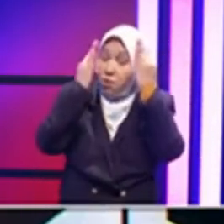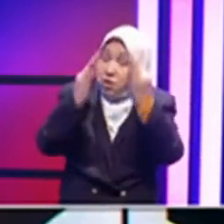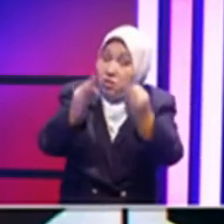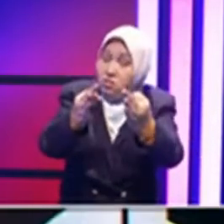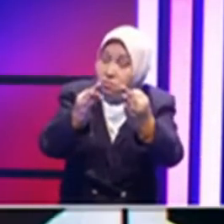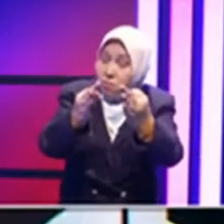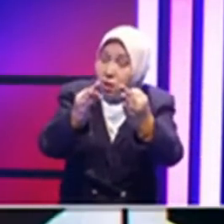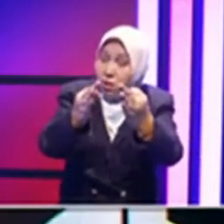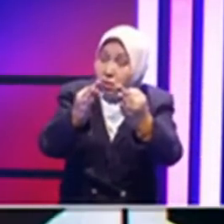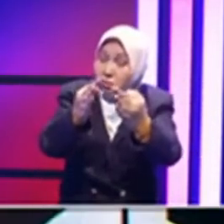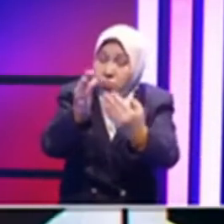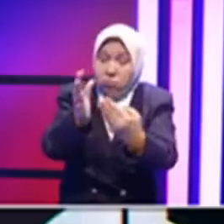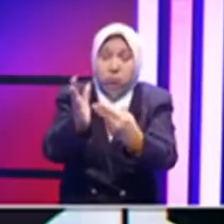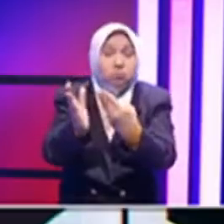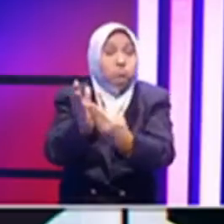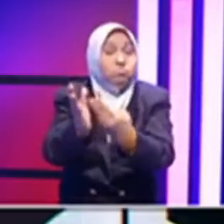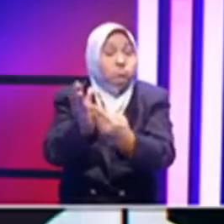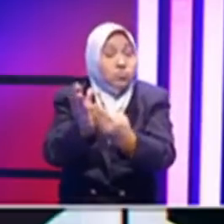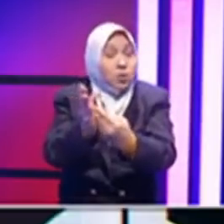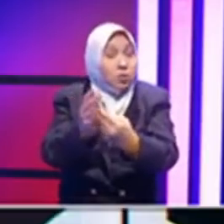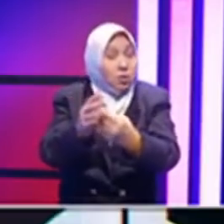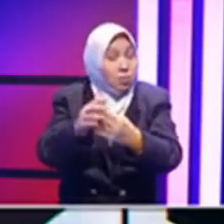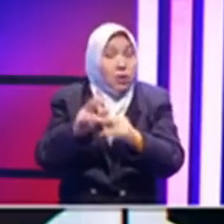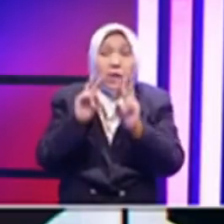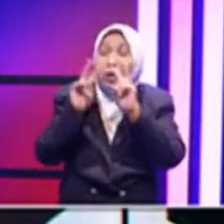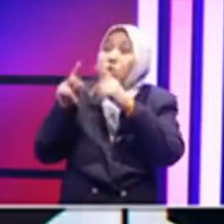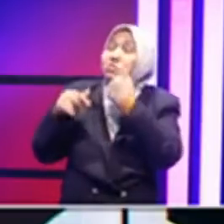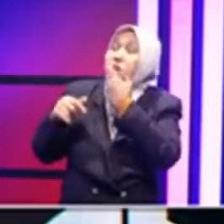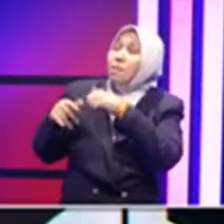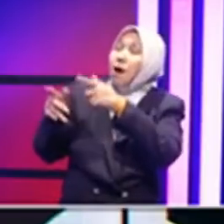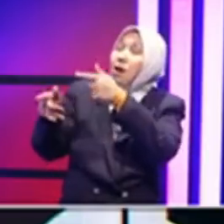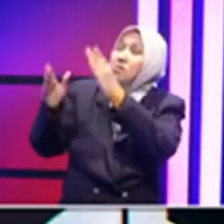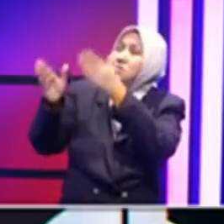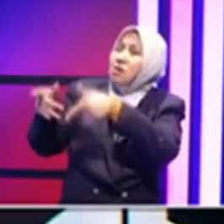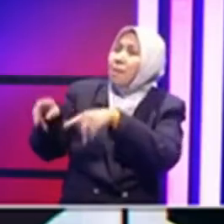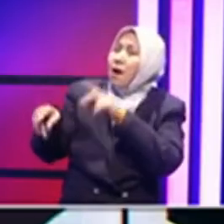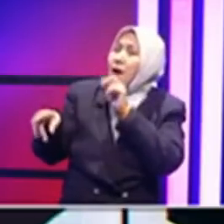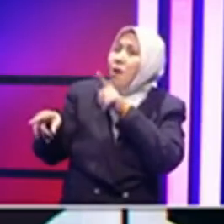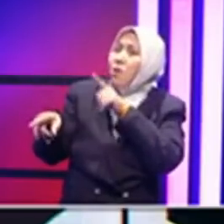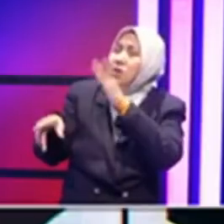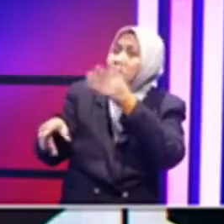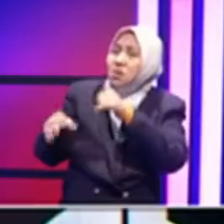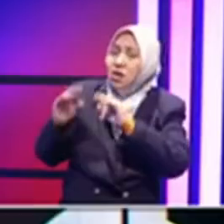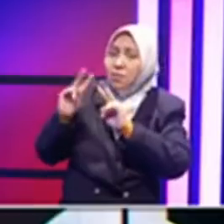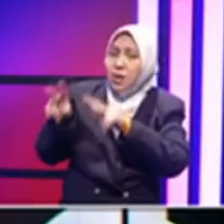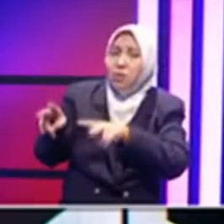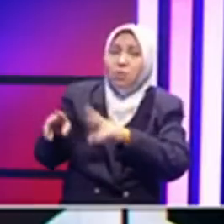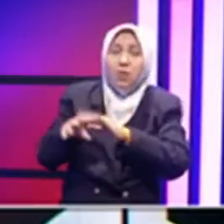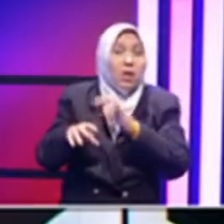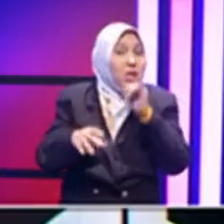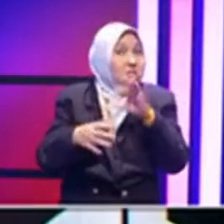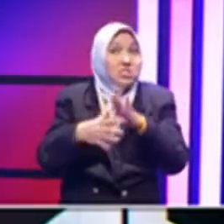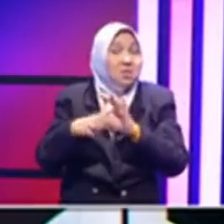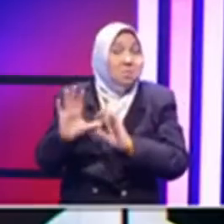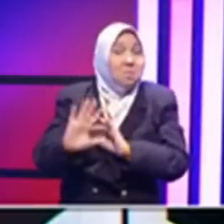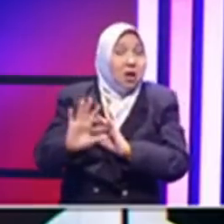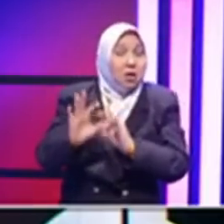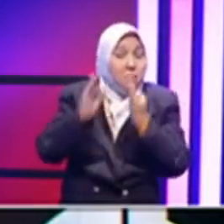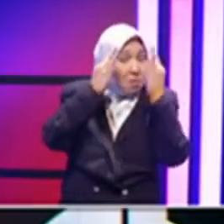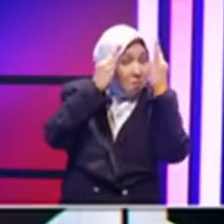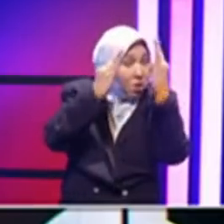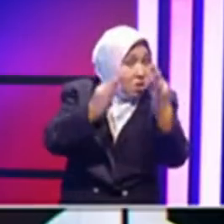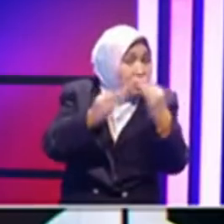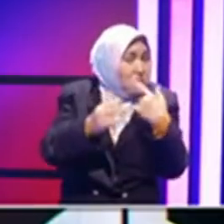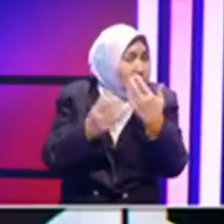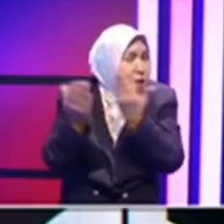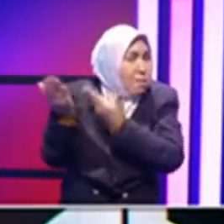risalahnya, tetapi dia fokus kepada penyampai dia. Dia tengok orang ni cakap, dia bukan tengok pada isinya. Dia fokus kepada orang yang